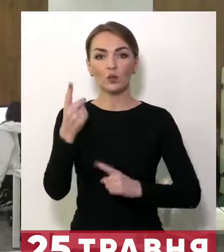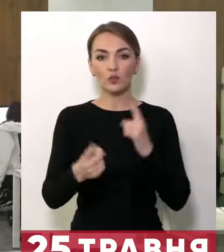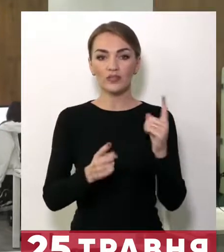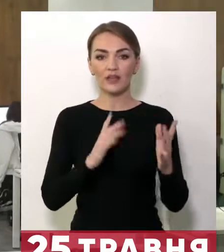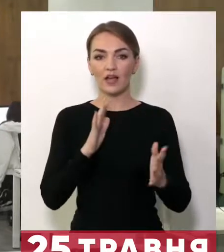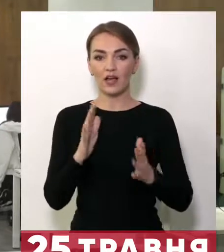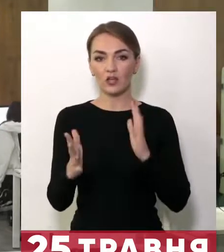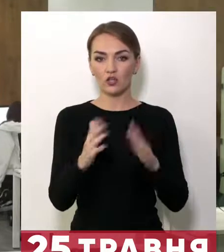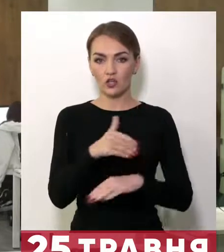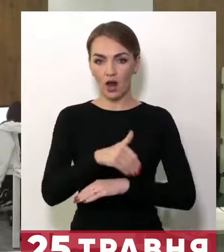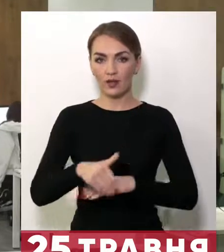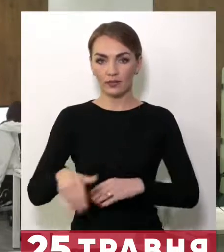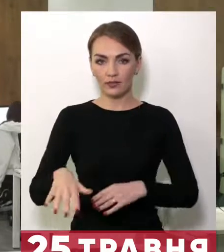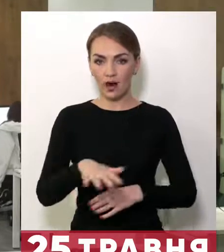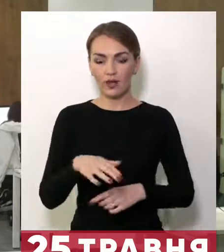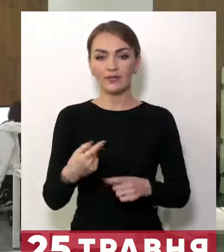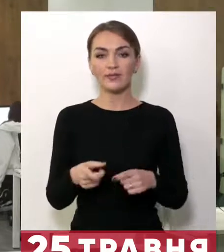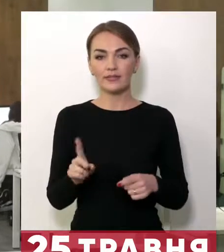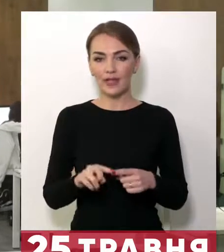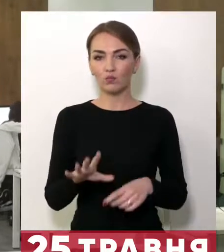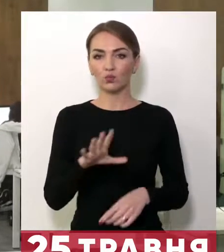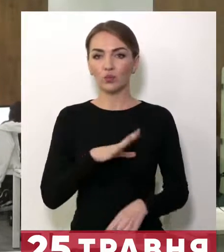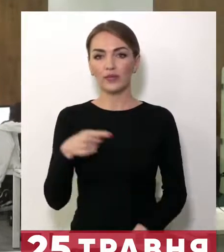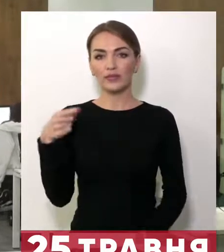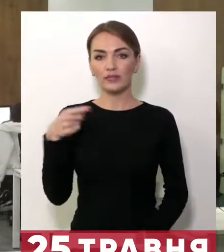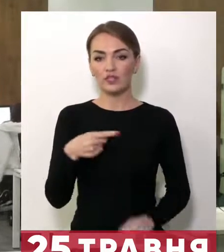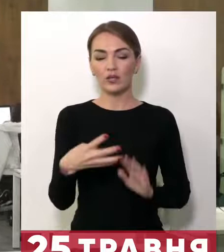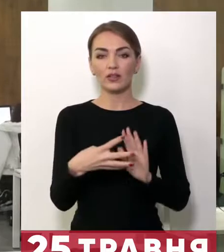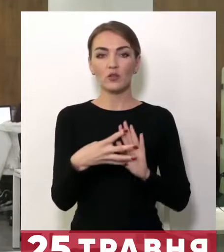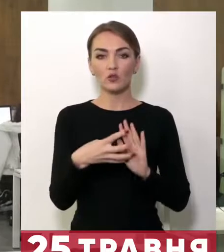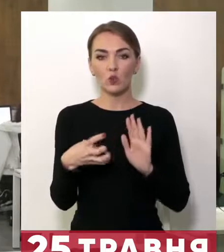реконструкції Хрещатика це було в